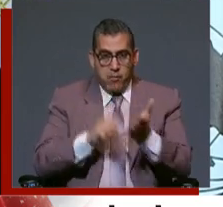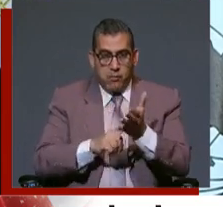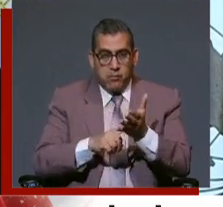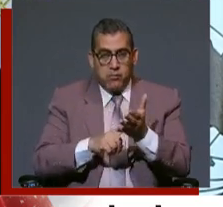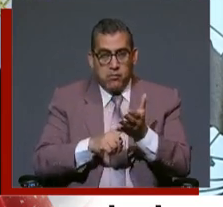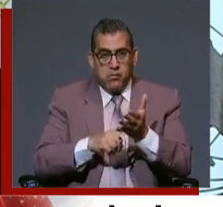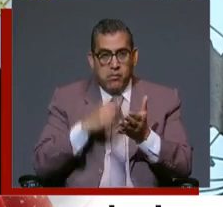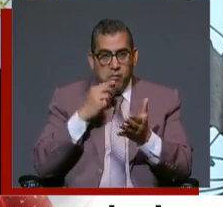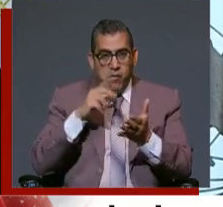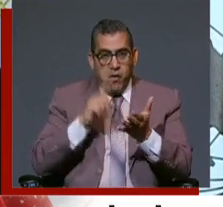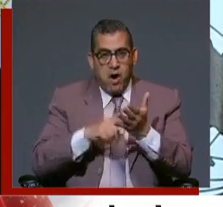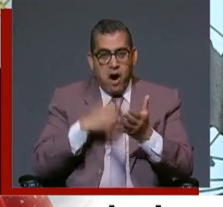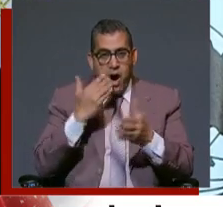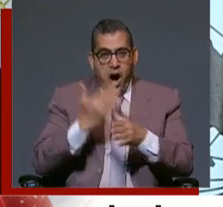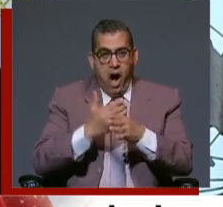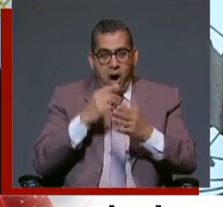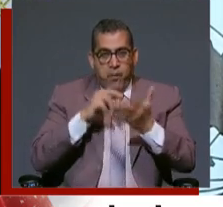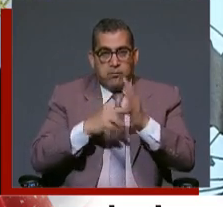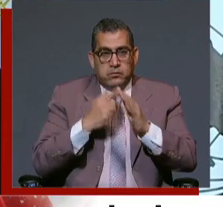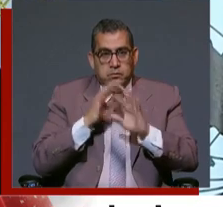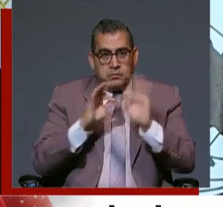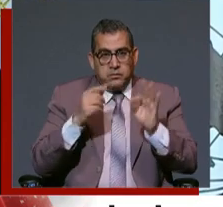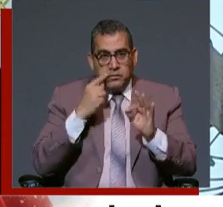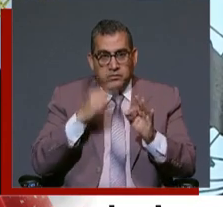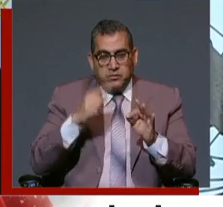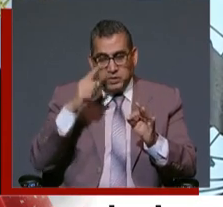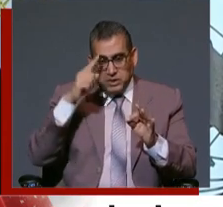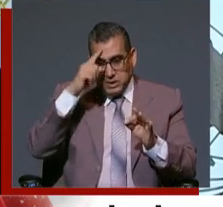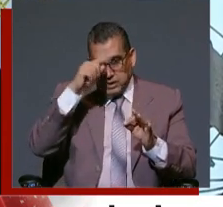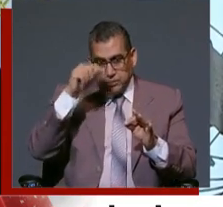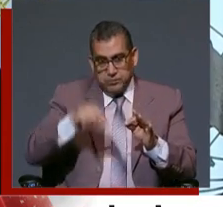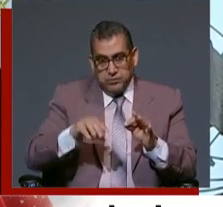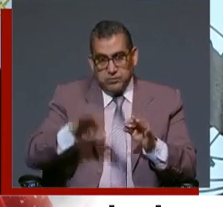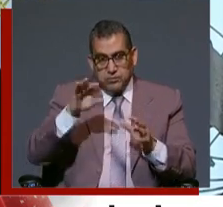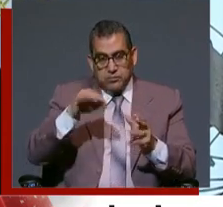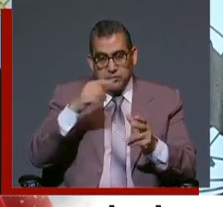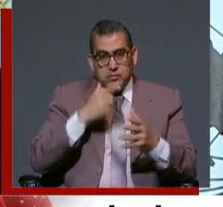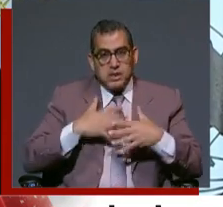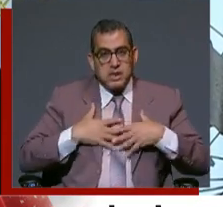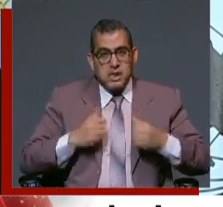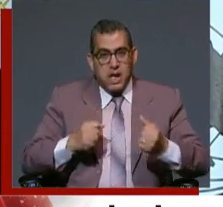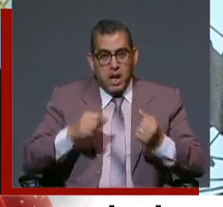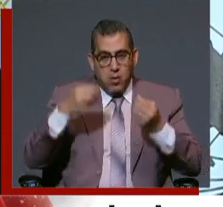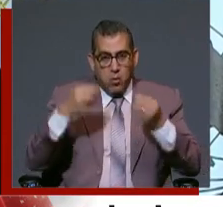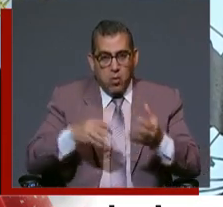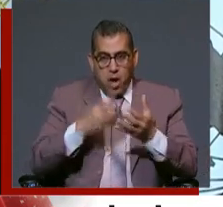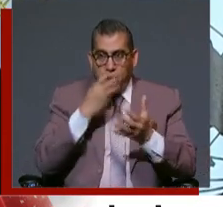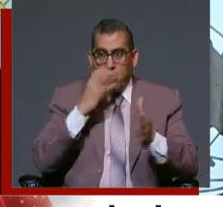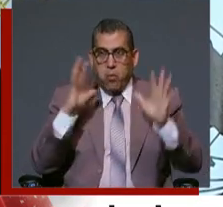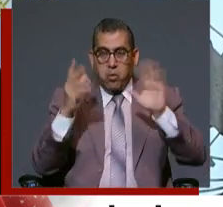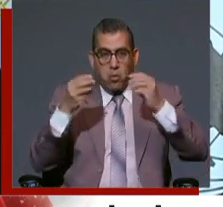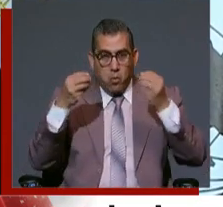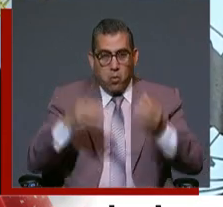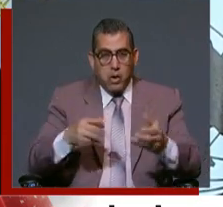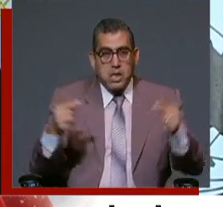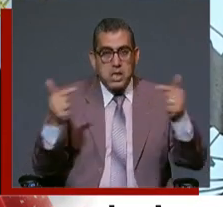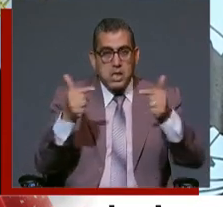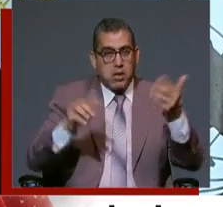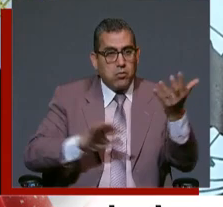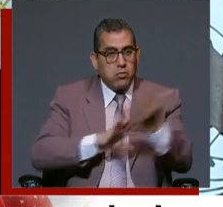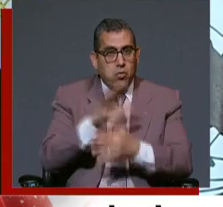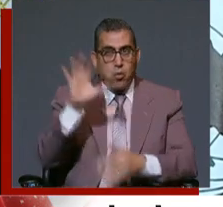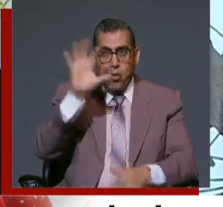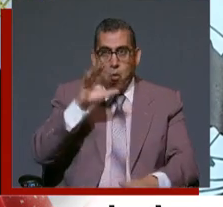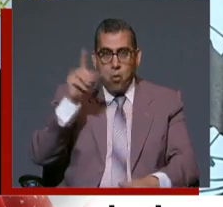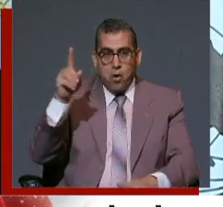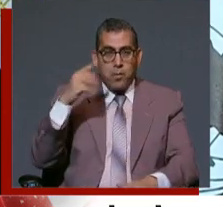يتضرر بهذه الأزمات الصحية والمناخية والنزاعات في أوروبا وفي